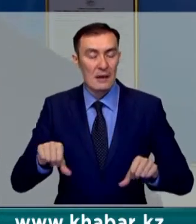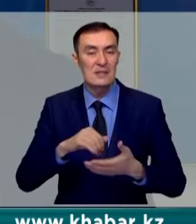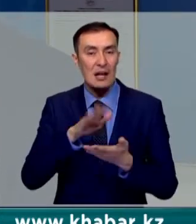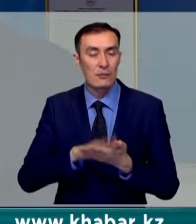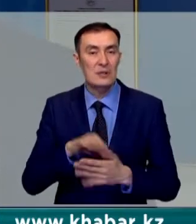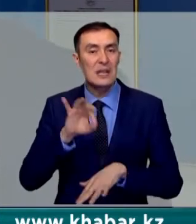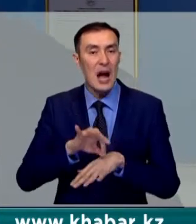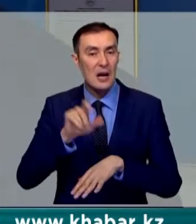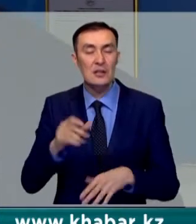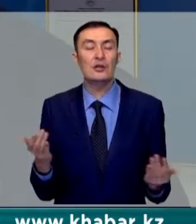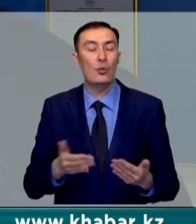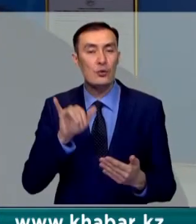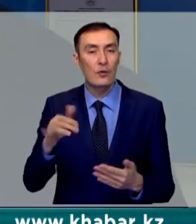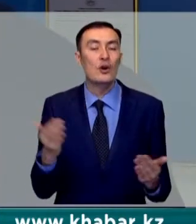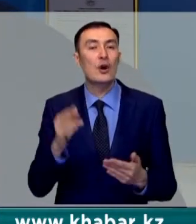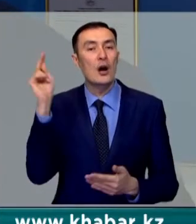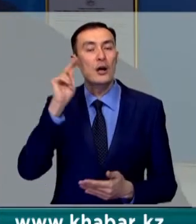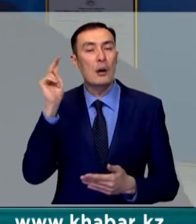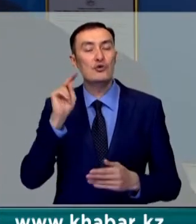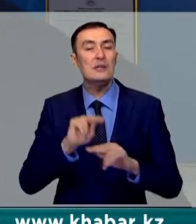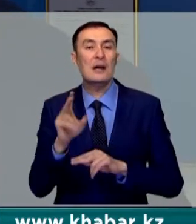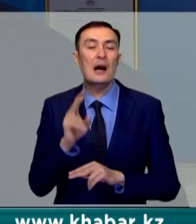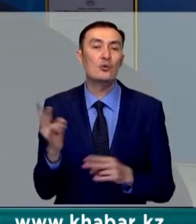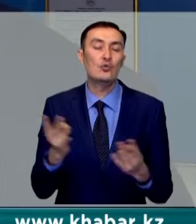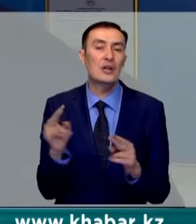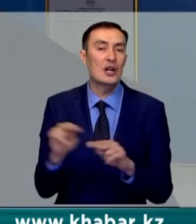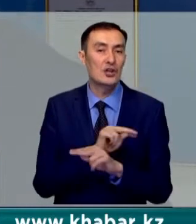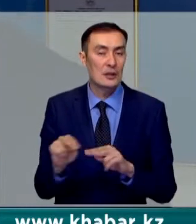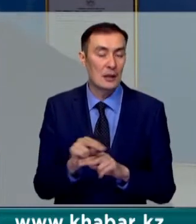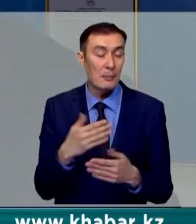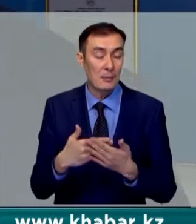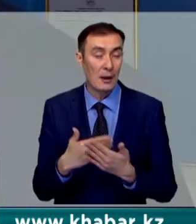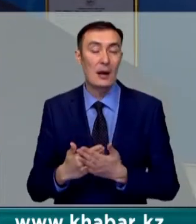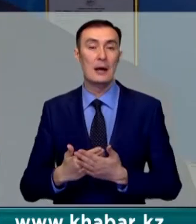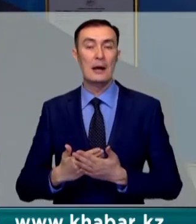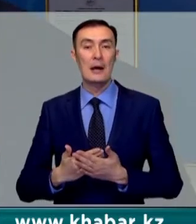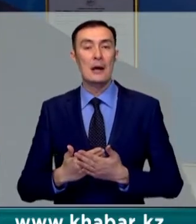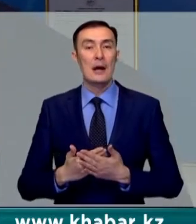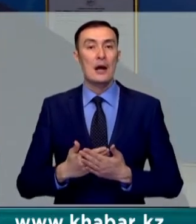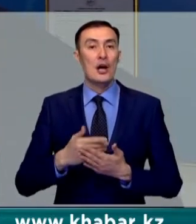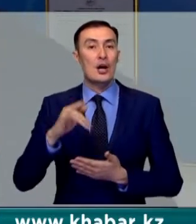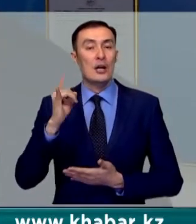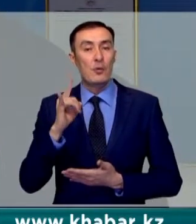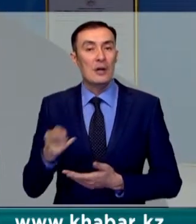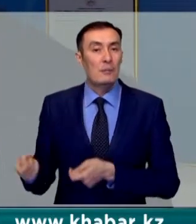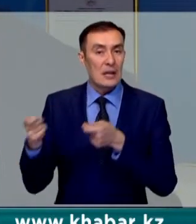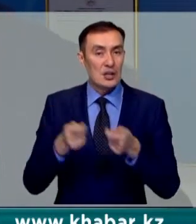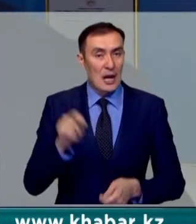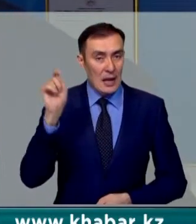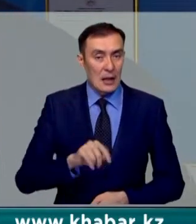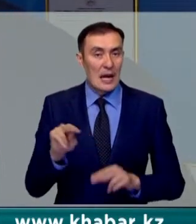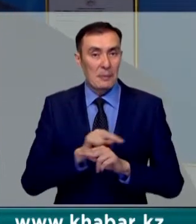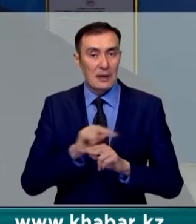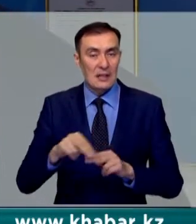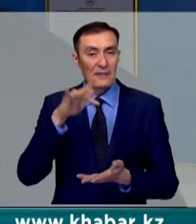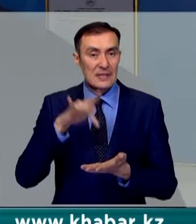дают рекомендации, где должен ребенок, как должен корректировать свои недуги, скажем, да. Он приезжает сюда на реабилитацию, в